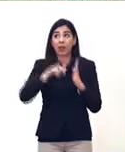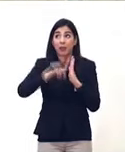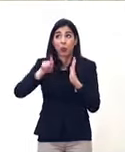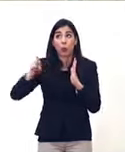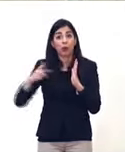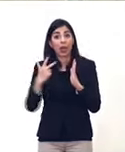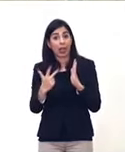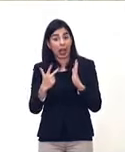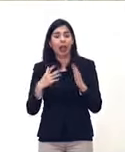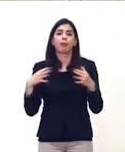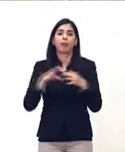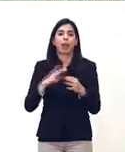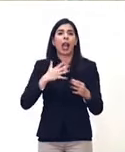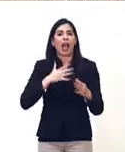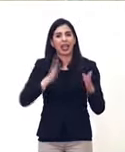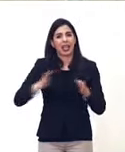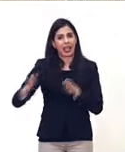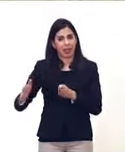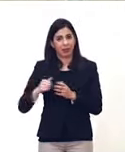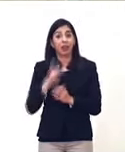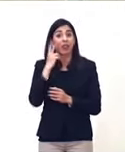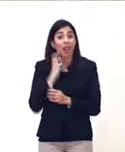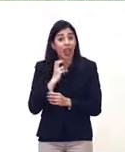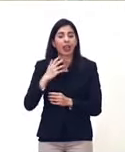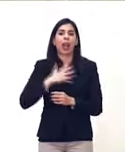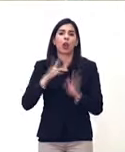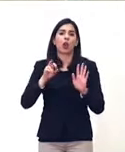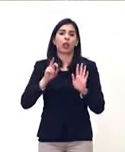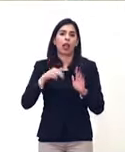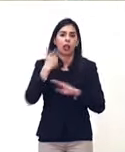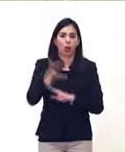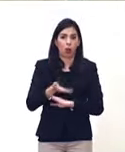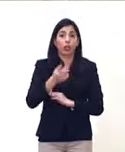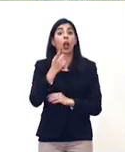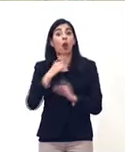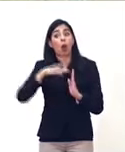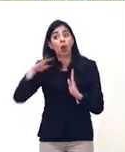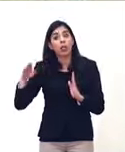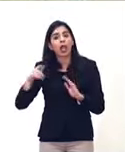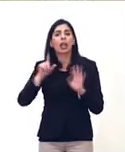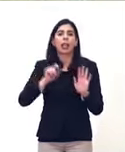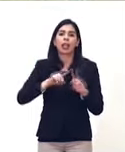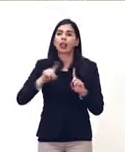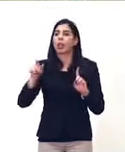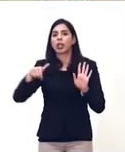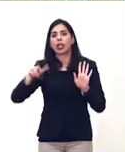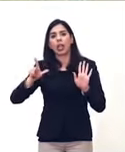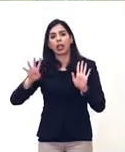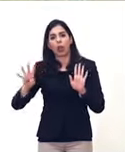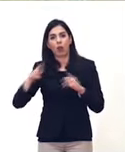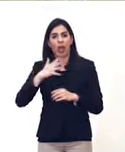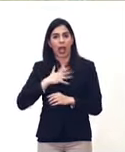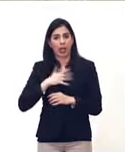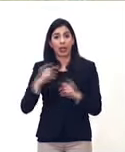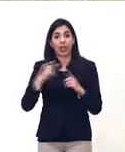fasce di età la curva verde sono gli over 80 la curva rossa e 70 79 la curva azzurra